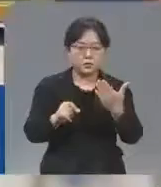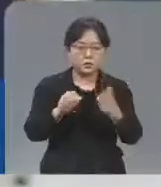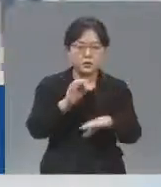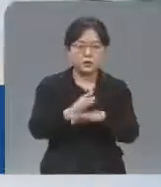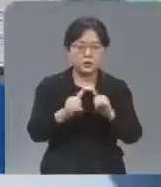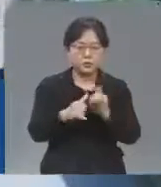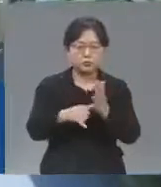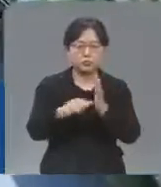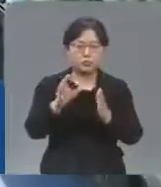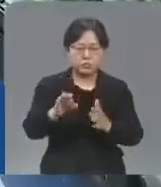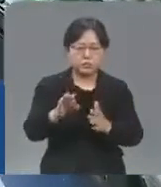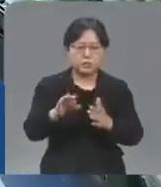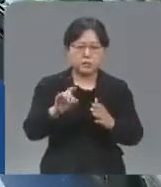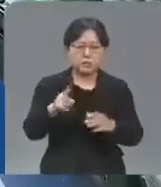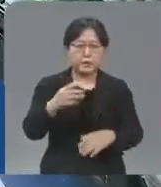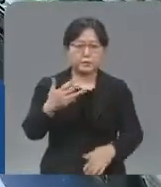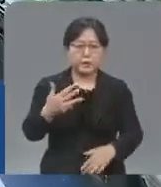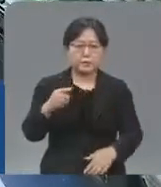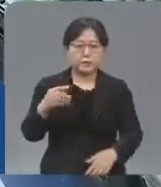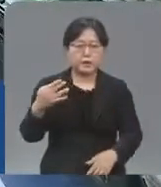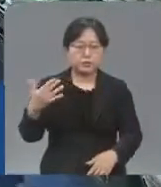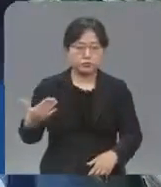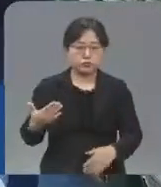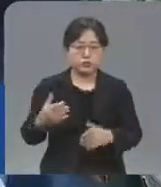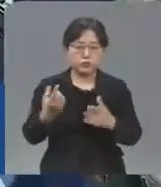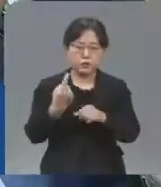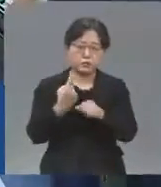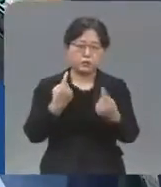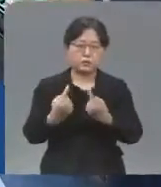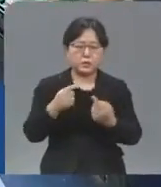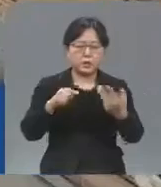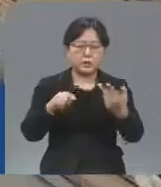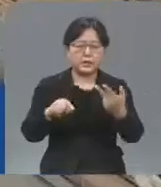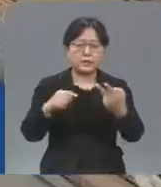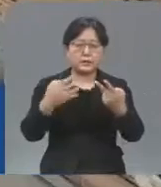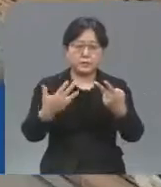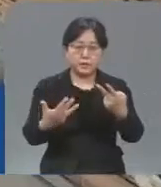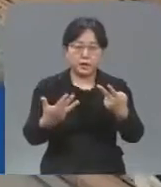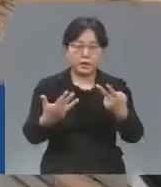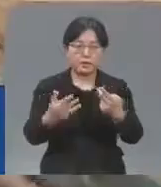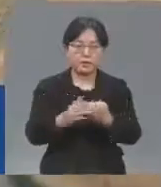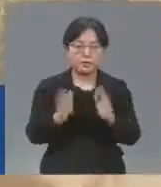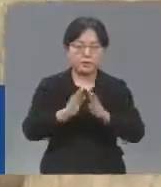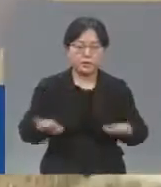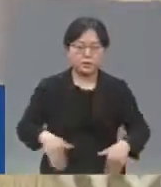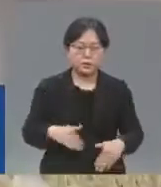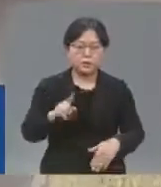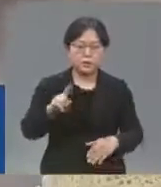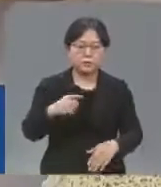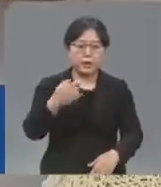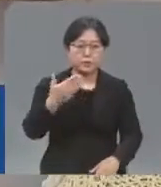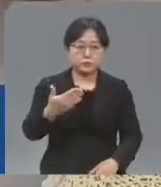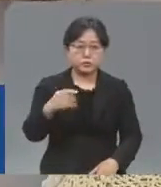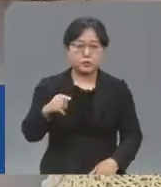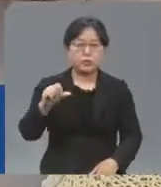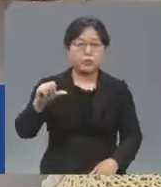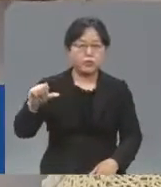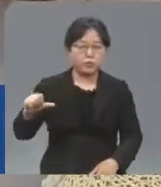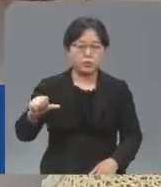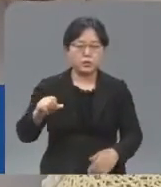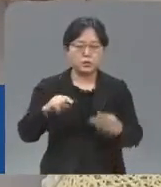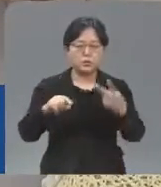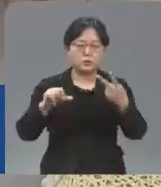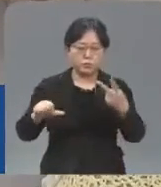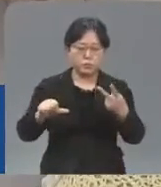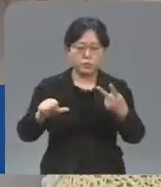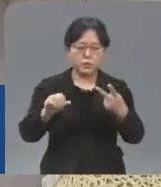지수는 108.49로 지난해 같은 기간보다 2.8%, 전남은 109.5로